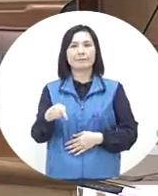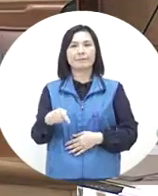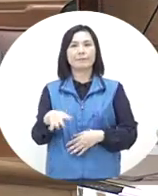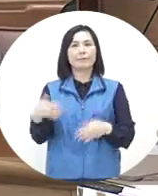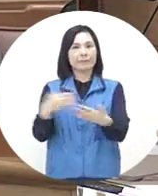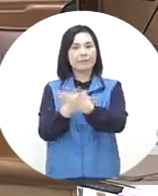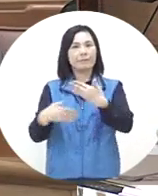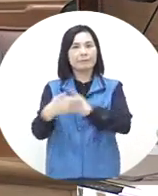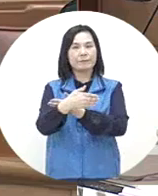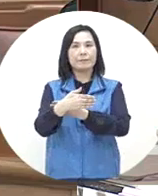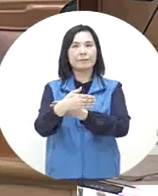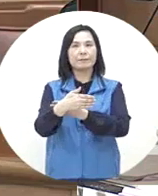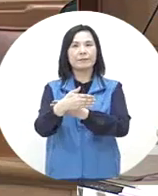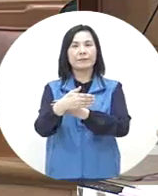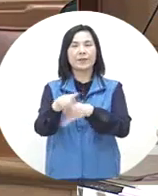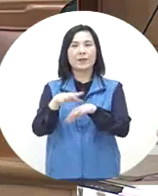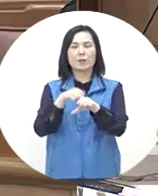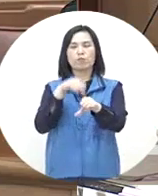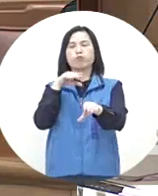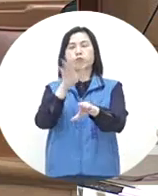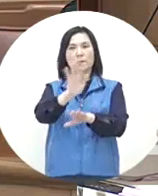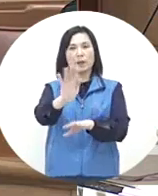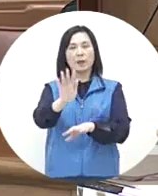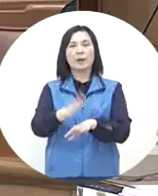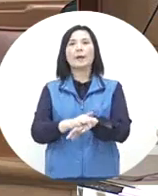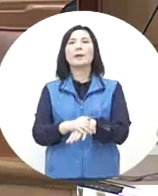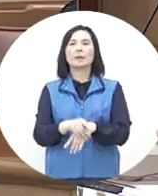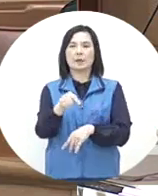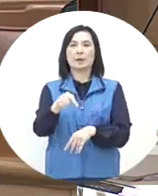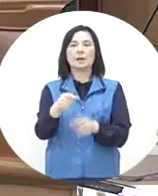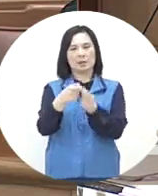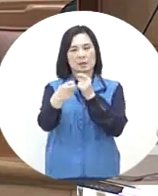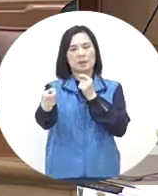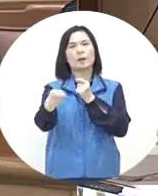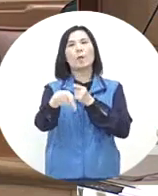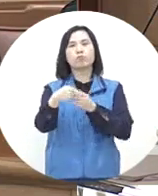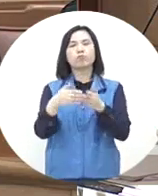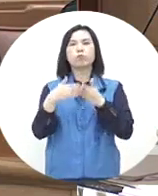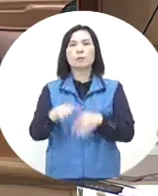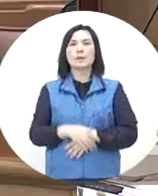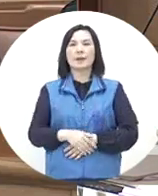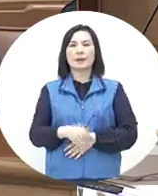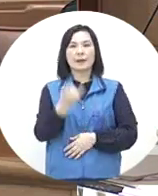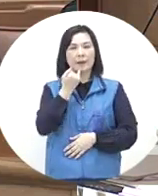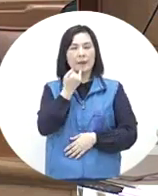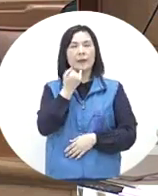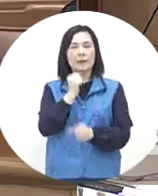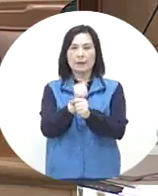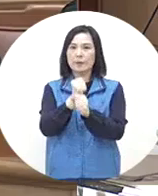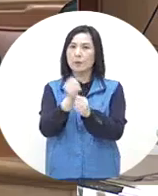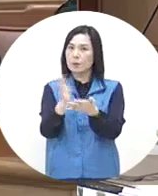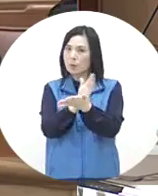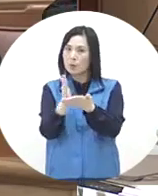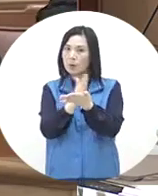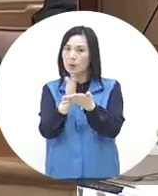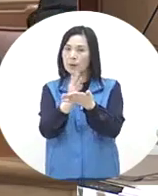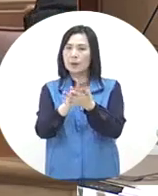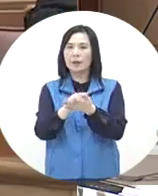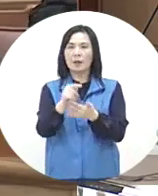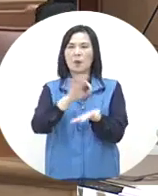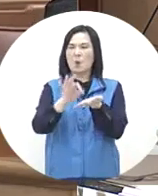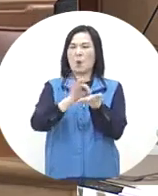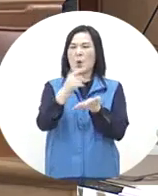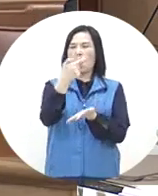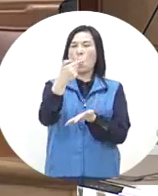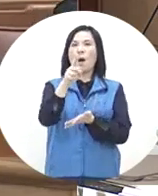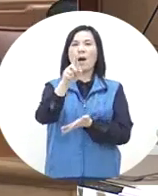个避免拥塞，这是我们长远来看，也是在这个可行性评估里面一个。哦，高达20几亿的这个